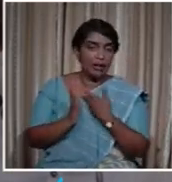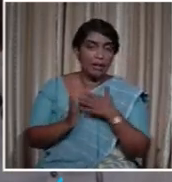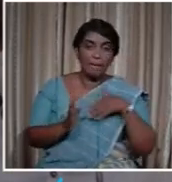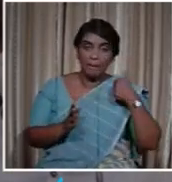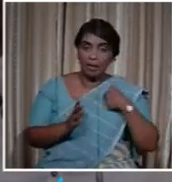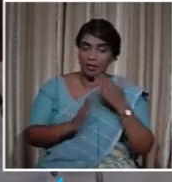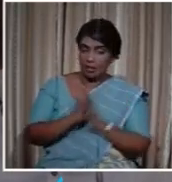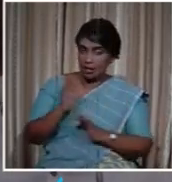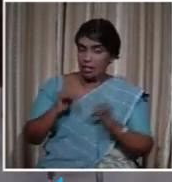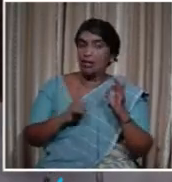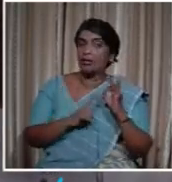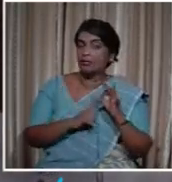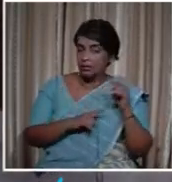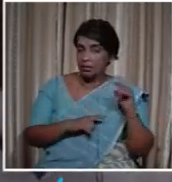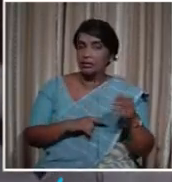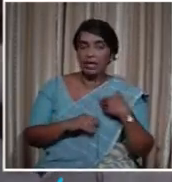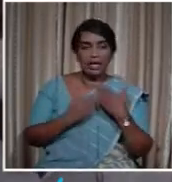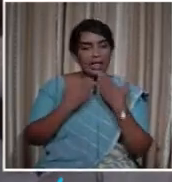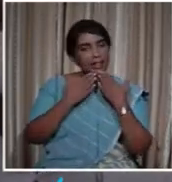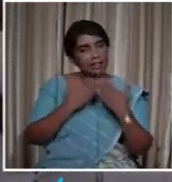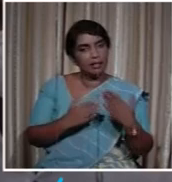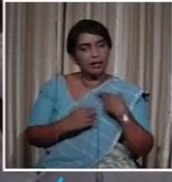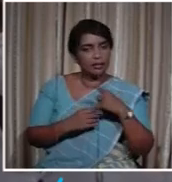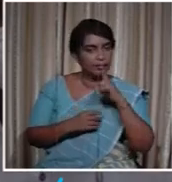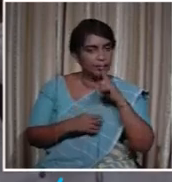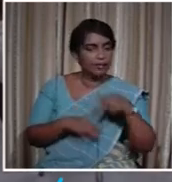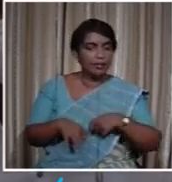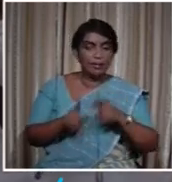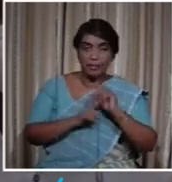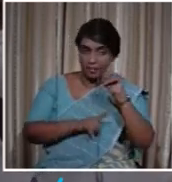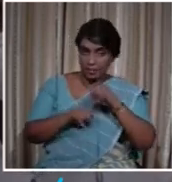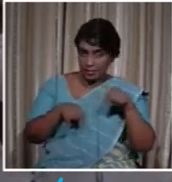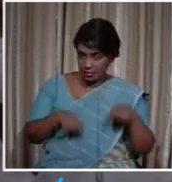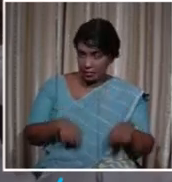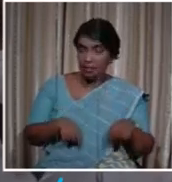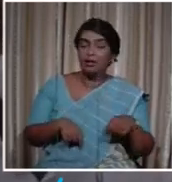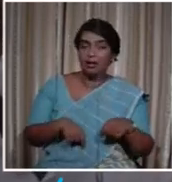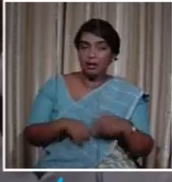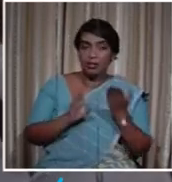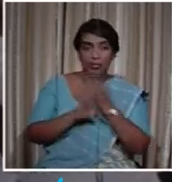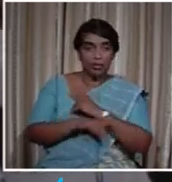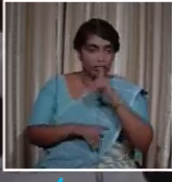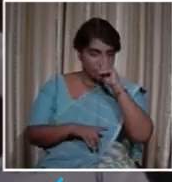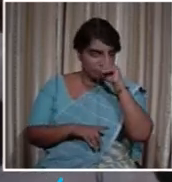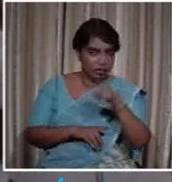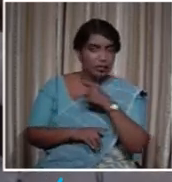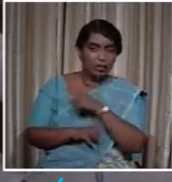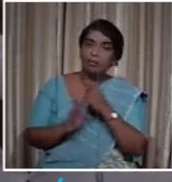மு.க.ஸ்டாலின் அவர்களுக்கு நன்றிகளை தெரிவித்துக் கொள்கின்றேன். அவர் கடந்த வாரம் சட்டசபையிலே அறிவித்து